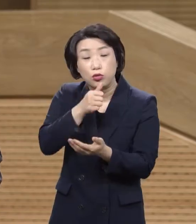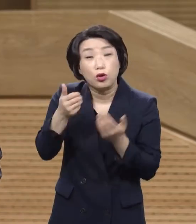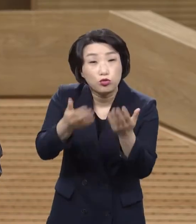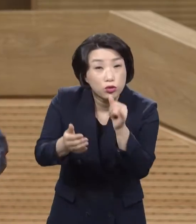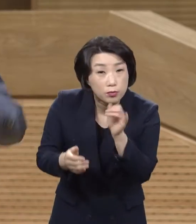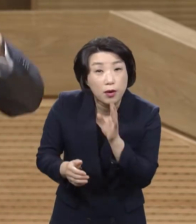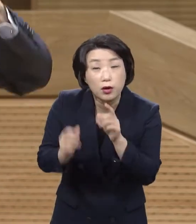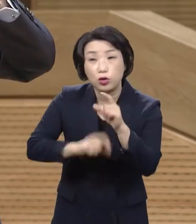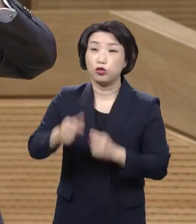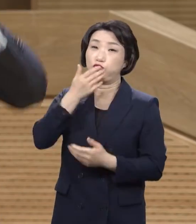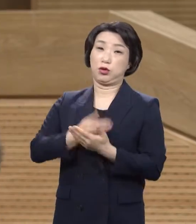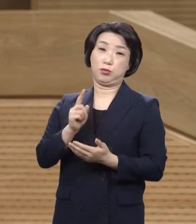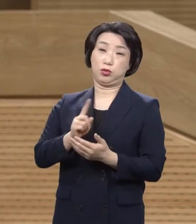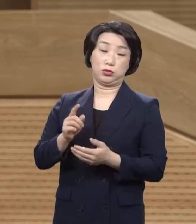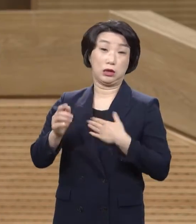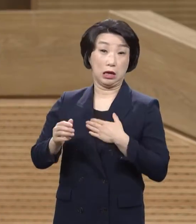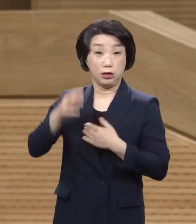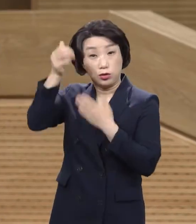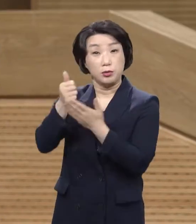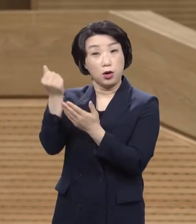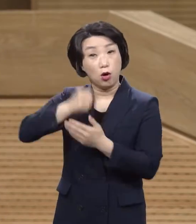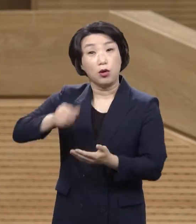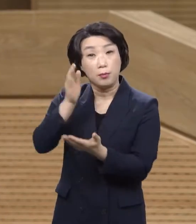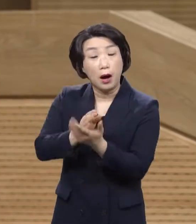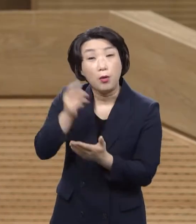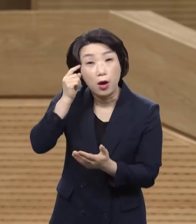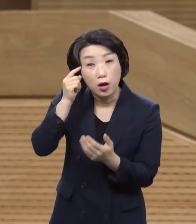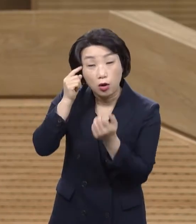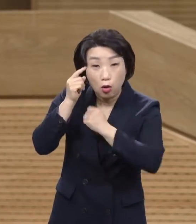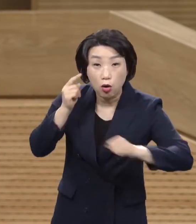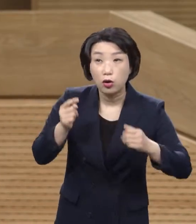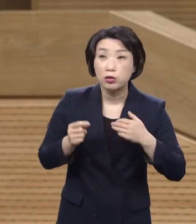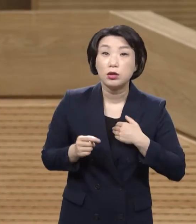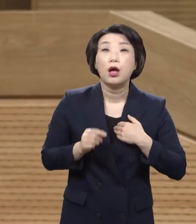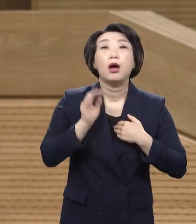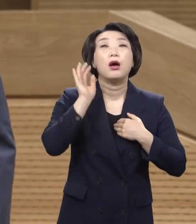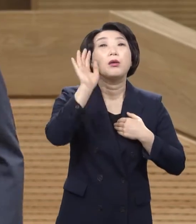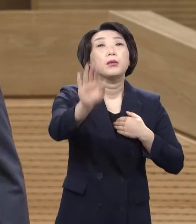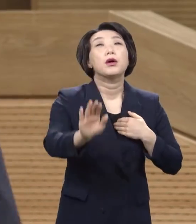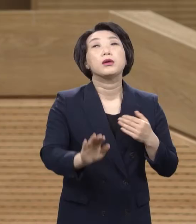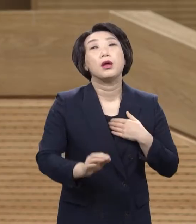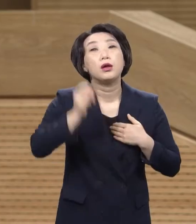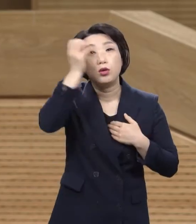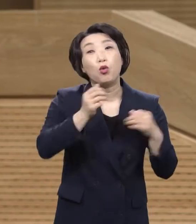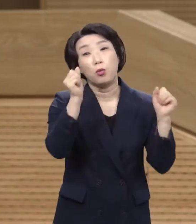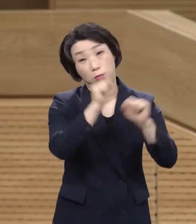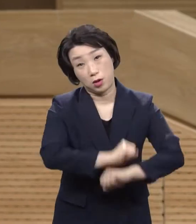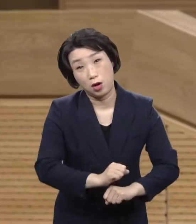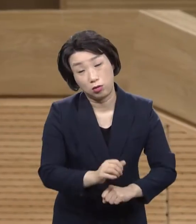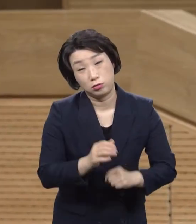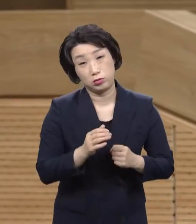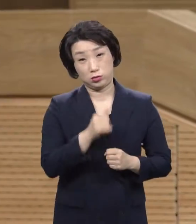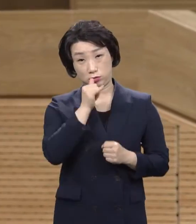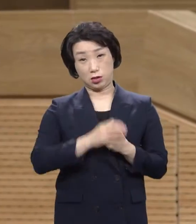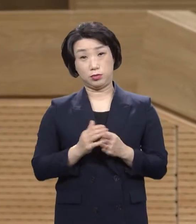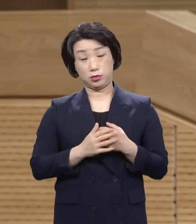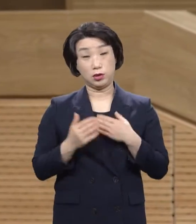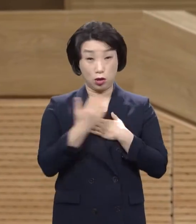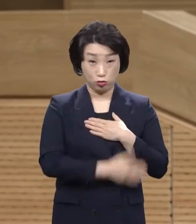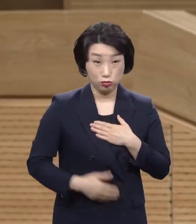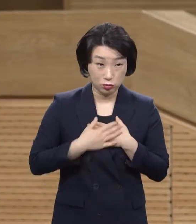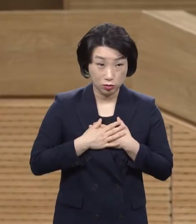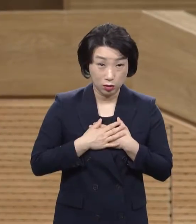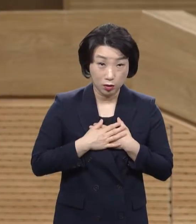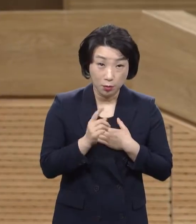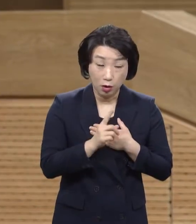것은 거역하지 말라는 것은 거역하면 네 영혼이 망해. 내 육신에게